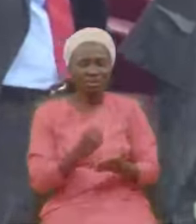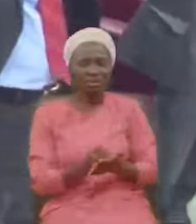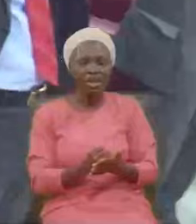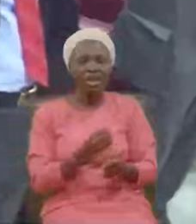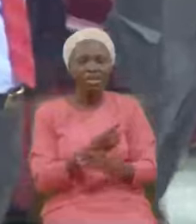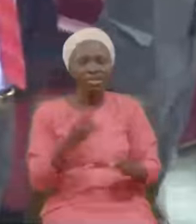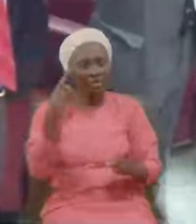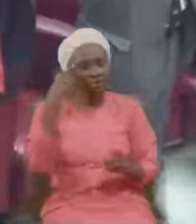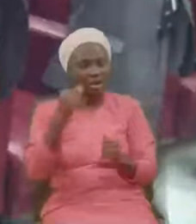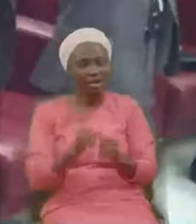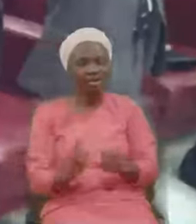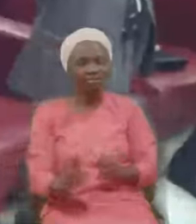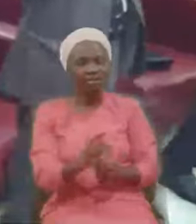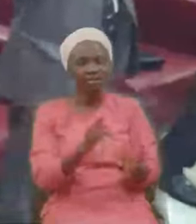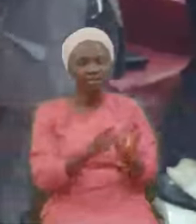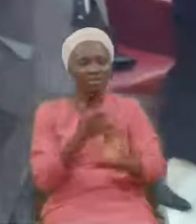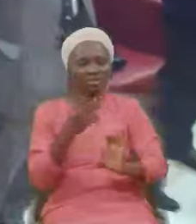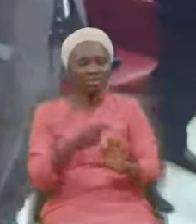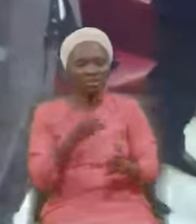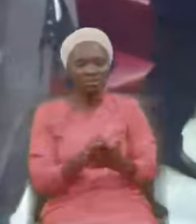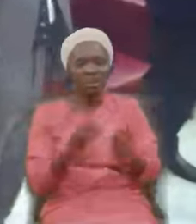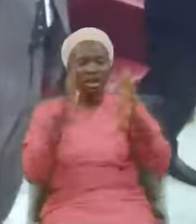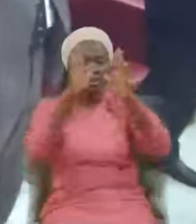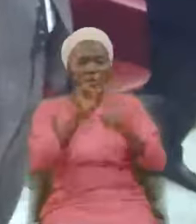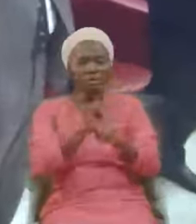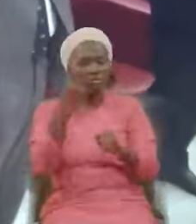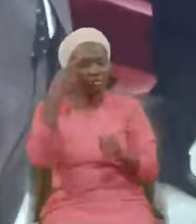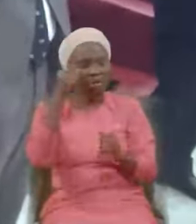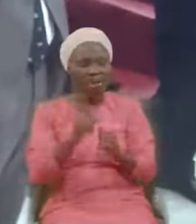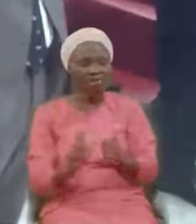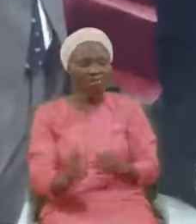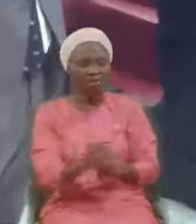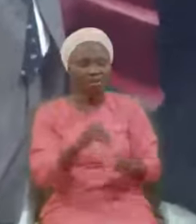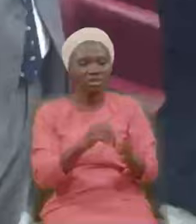pour tout le monde. Le miracle pour tout le monde.